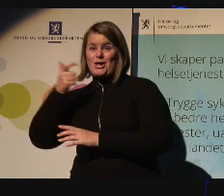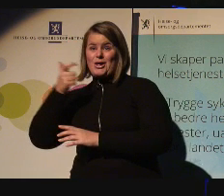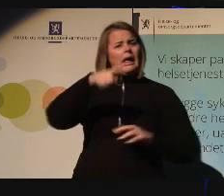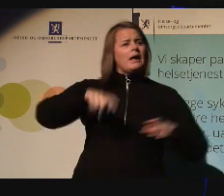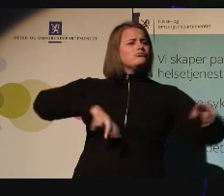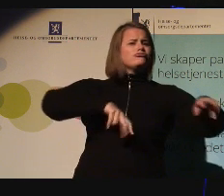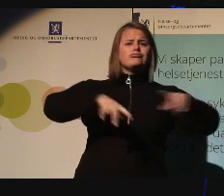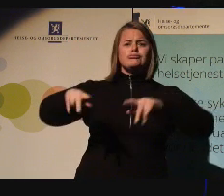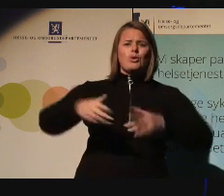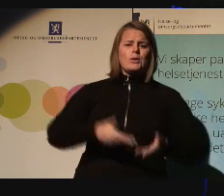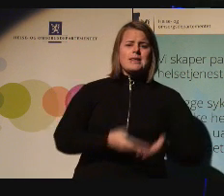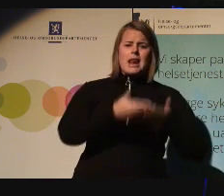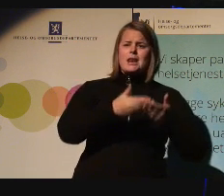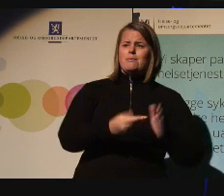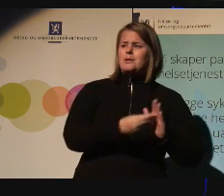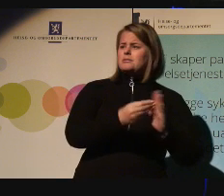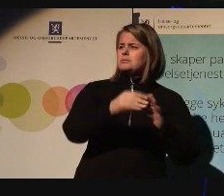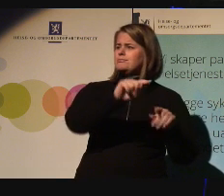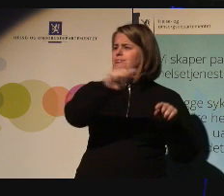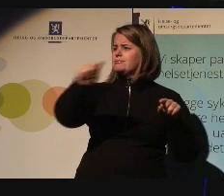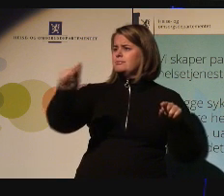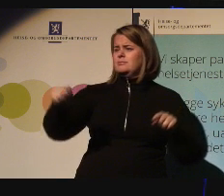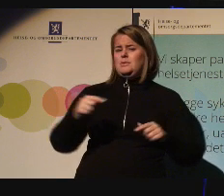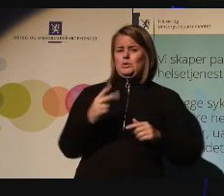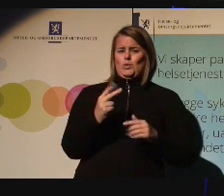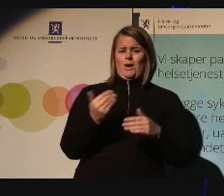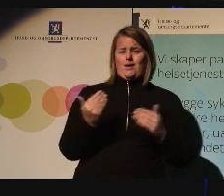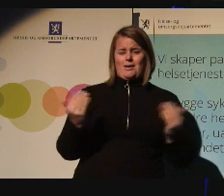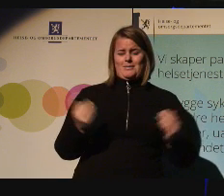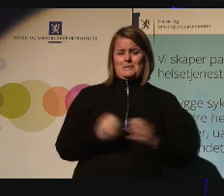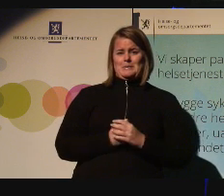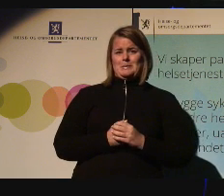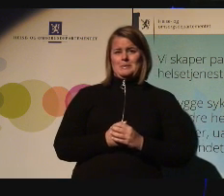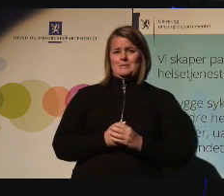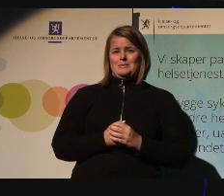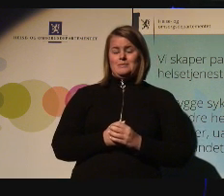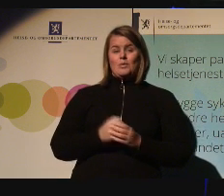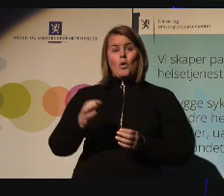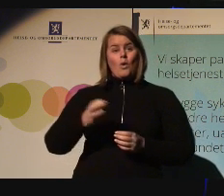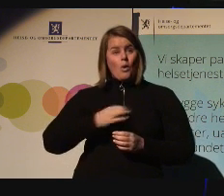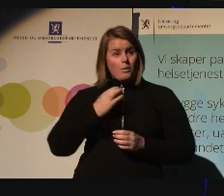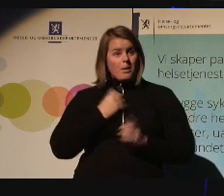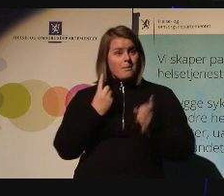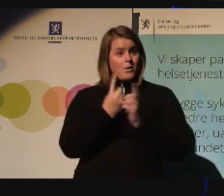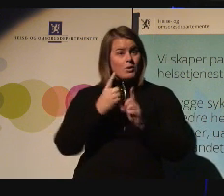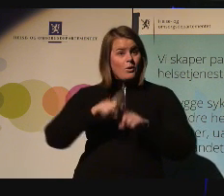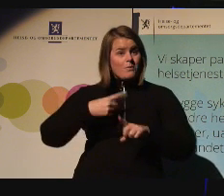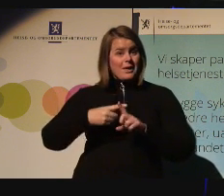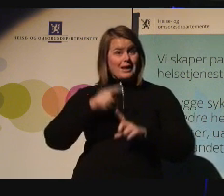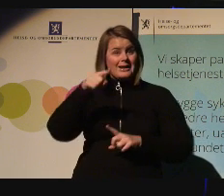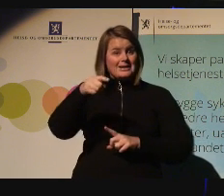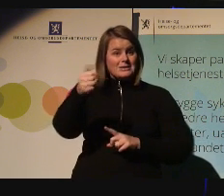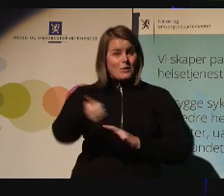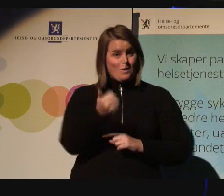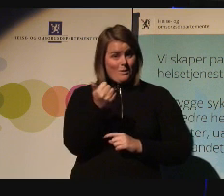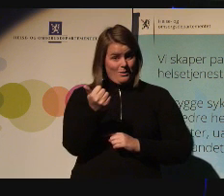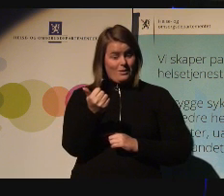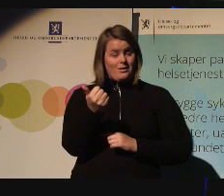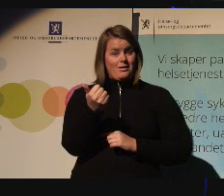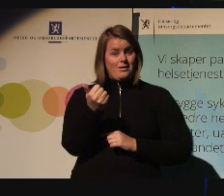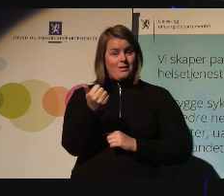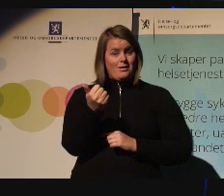oss gjennom disse to dagene. Så håper jeg også å se mange av dere her neste år,